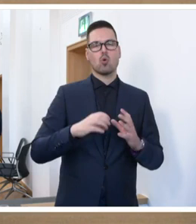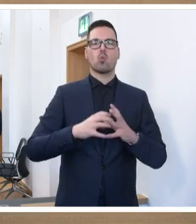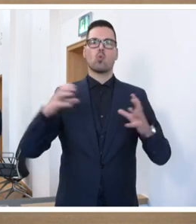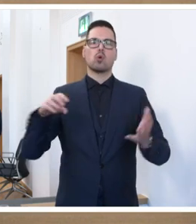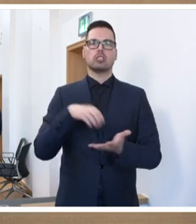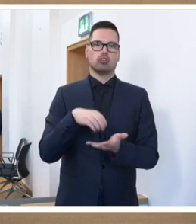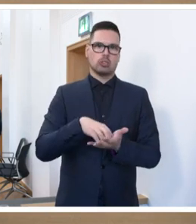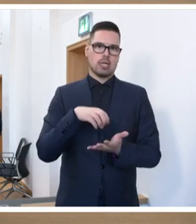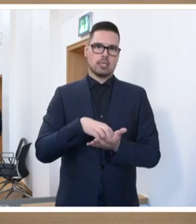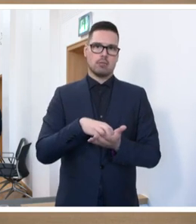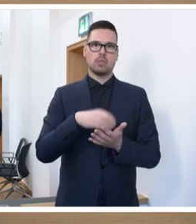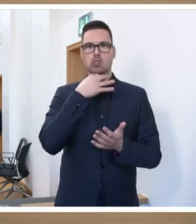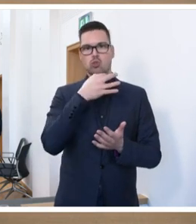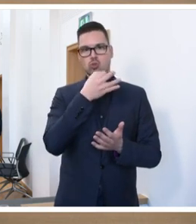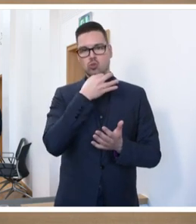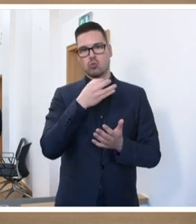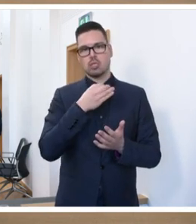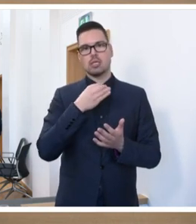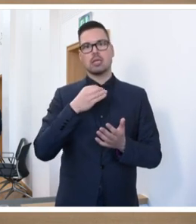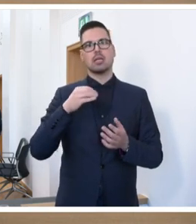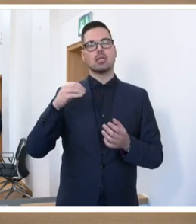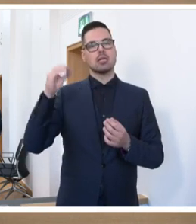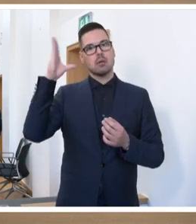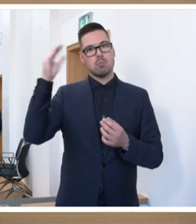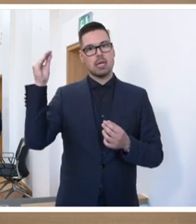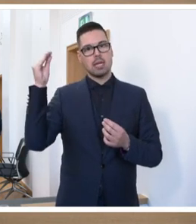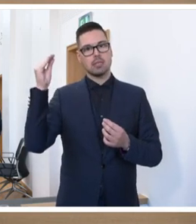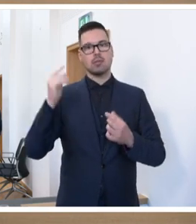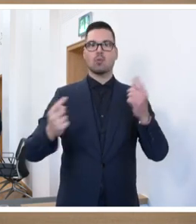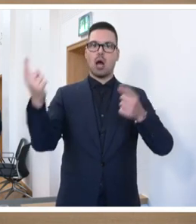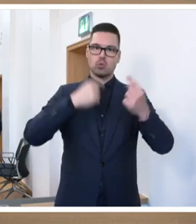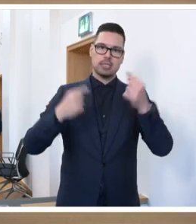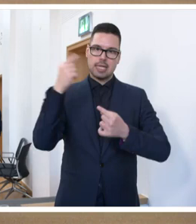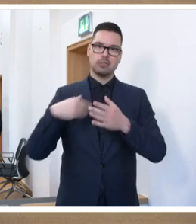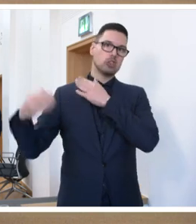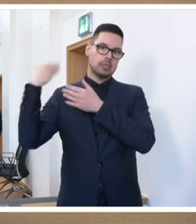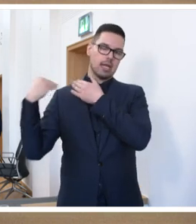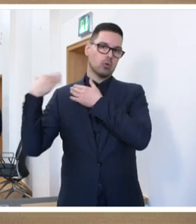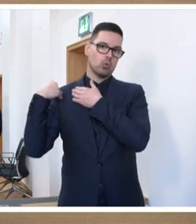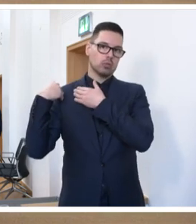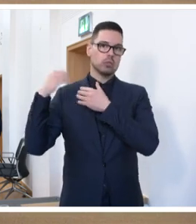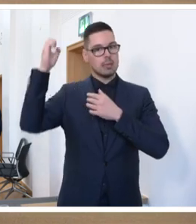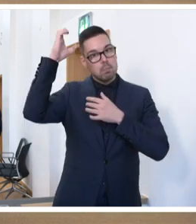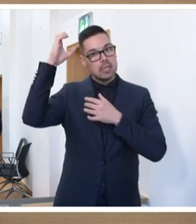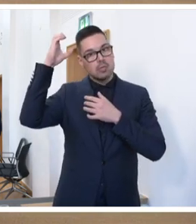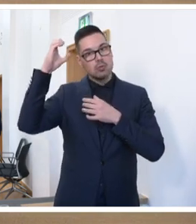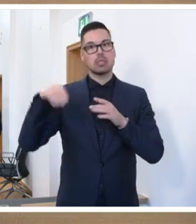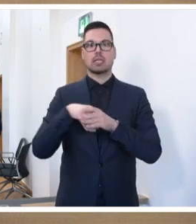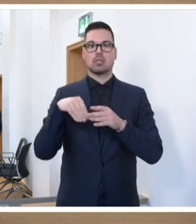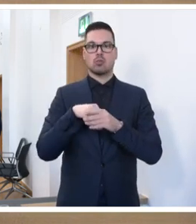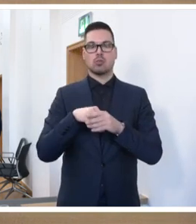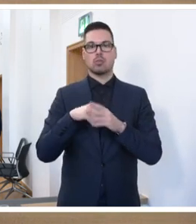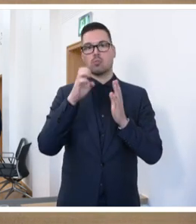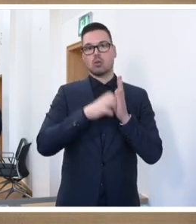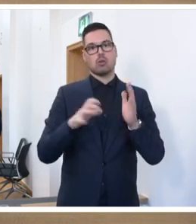großes Problem mit bestimmten jungen Männern mit Migrationshintergrund, die unseren Staat verachten, Gewalttaten begehen und mit Bildungs- und Integrationsprogrammen kaum erreicht